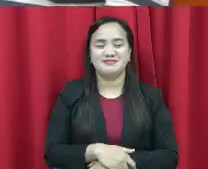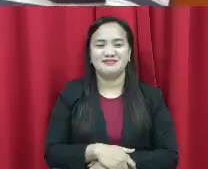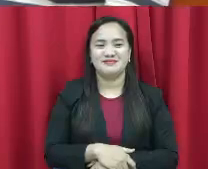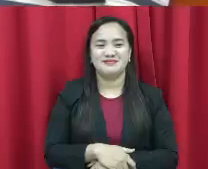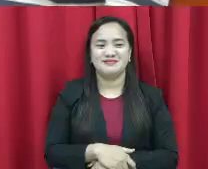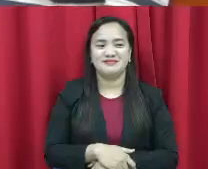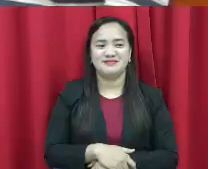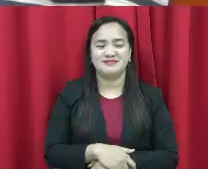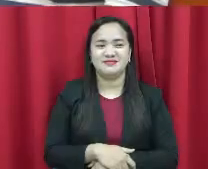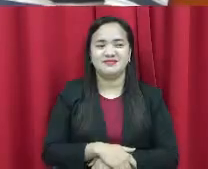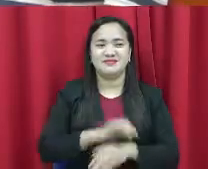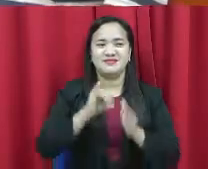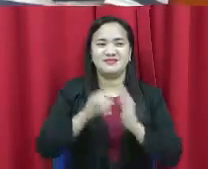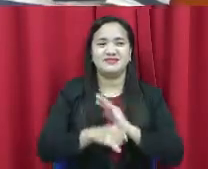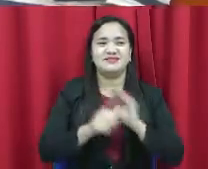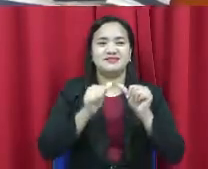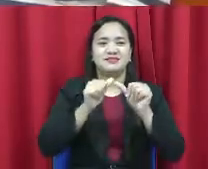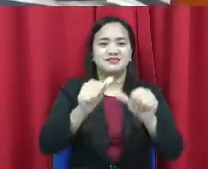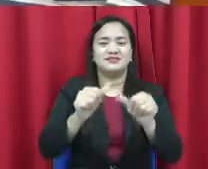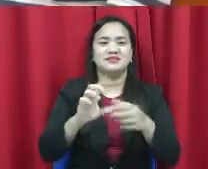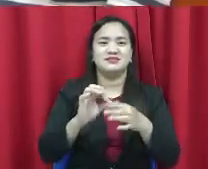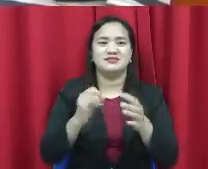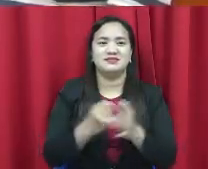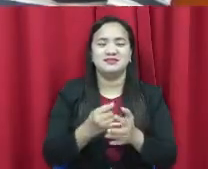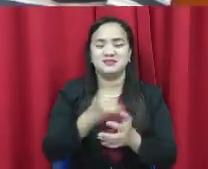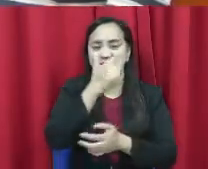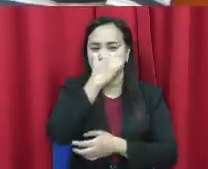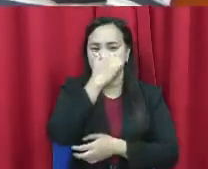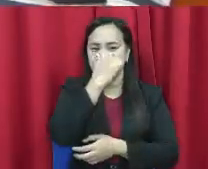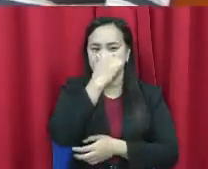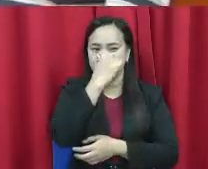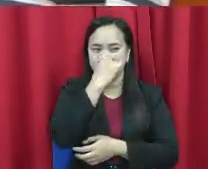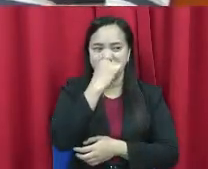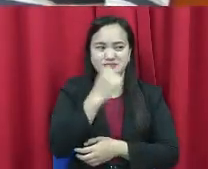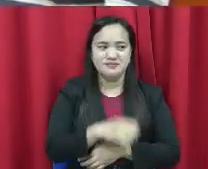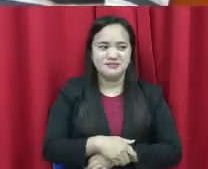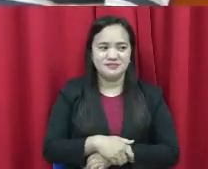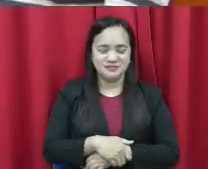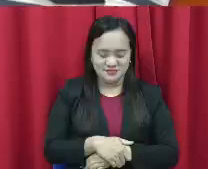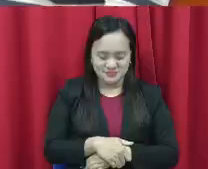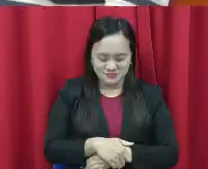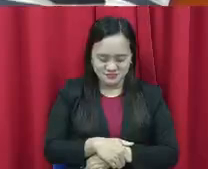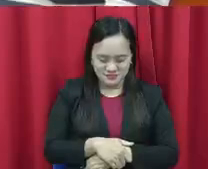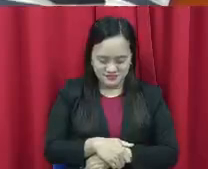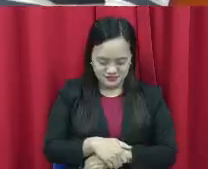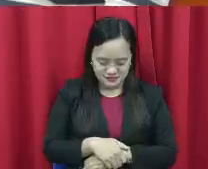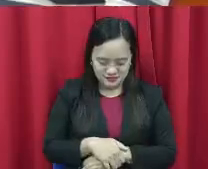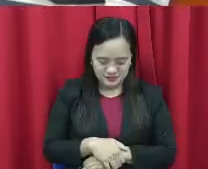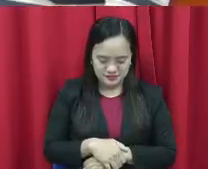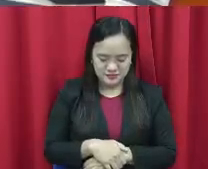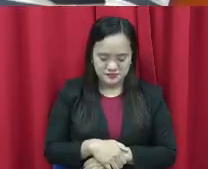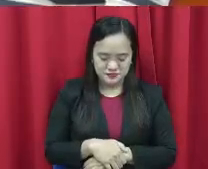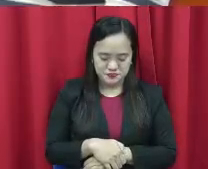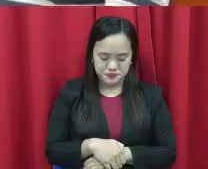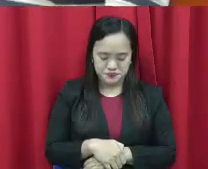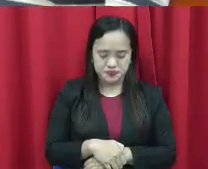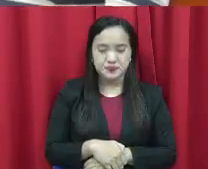m patuloy lang tayo kaya So doon po ay talagang ako personally